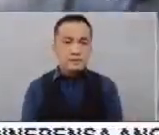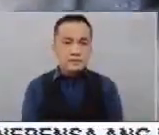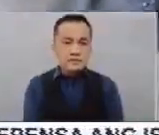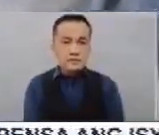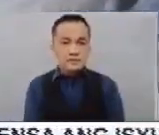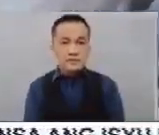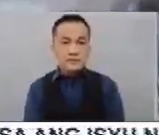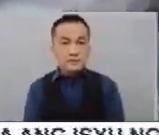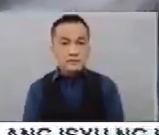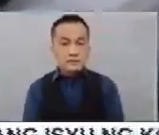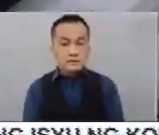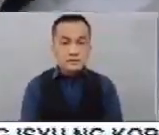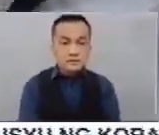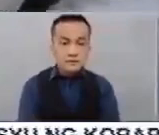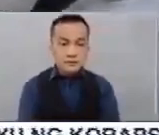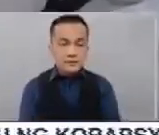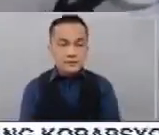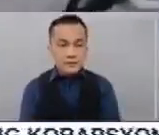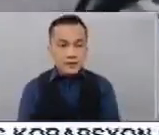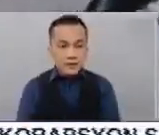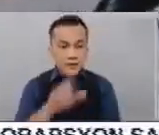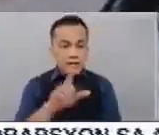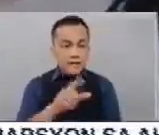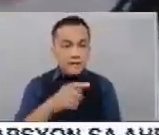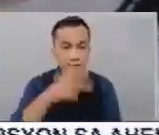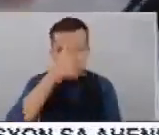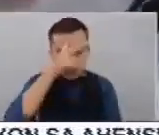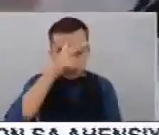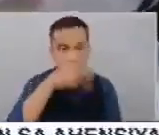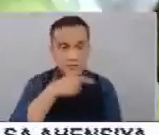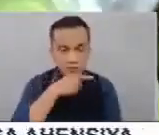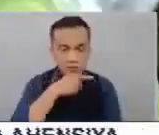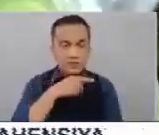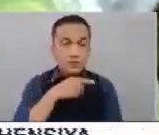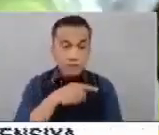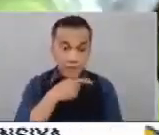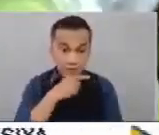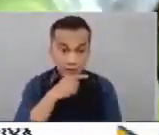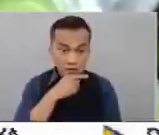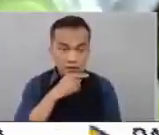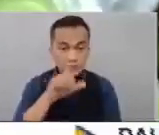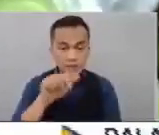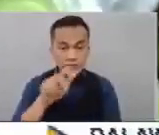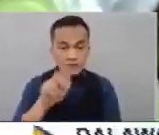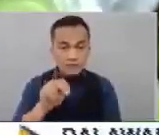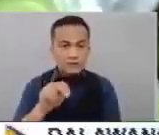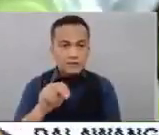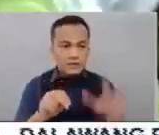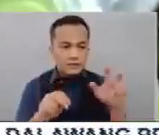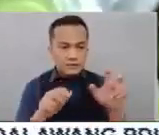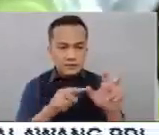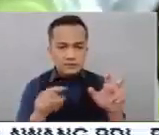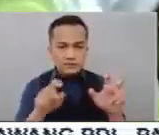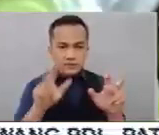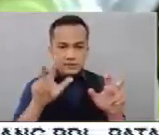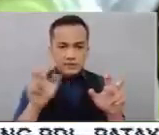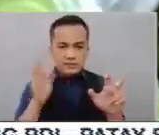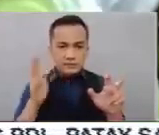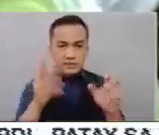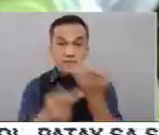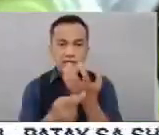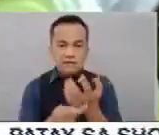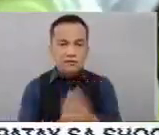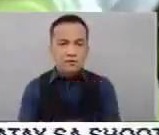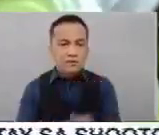140 pesos per kilo. Bumaba ng 10 piso. Ang Highland vegetables, ang repolyo, yan ay tumaas. Doble ang